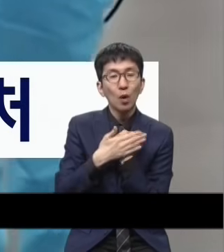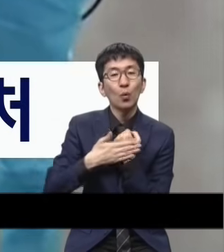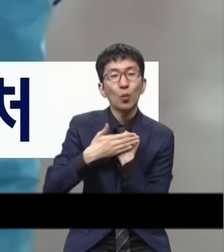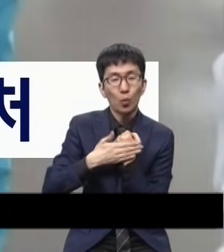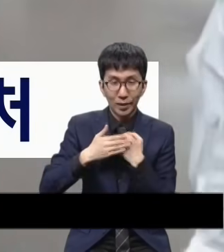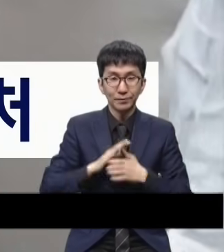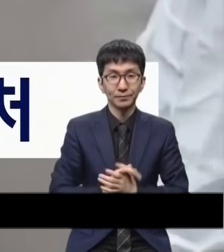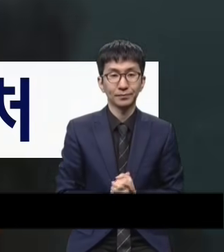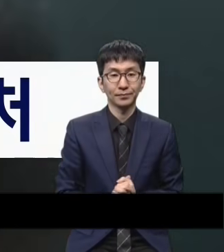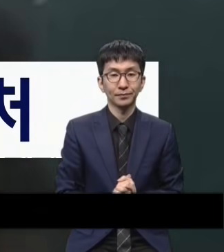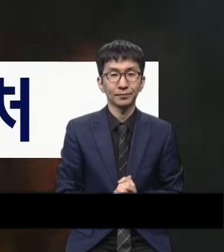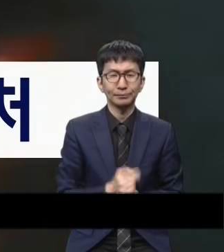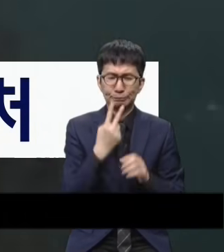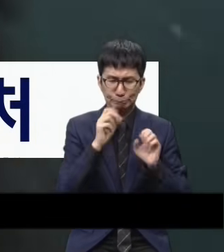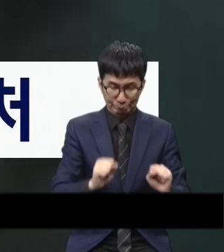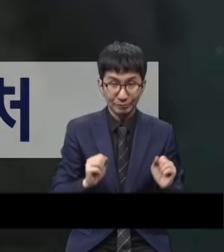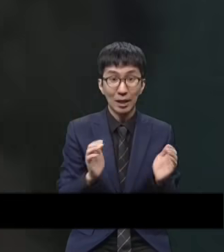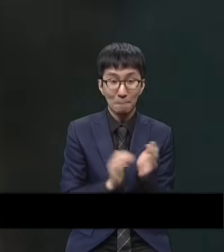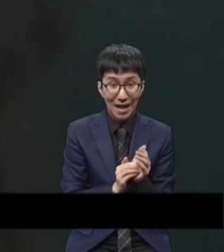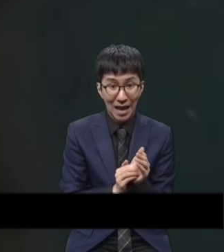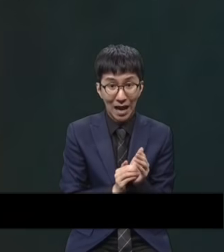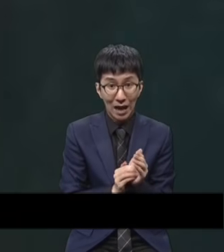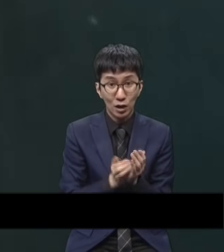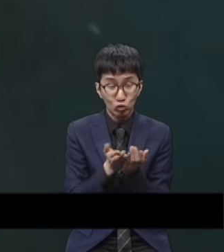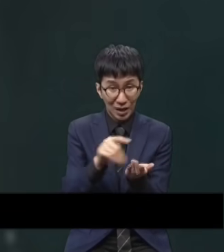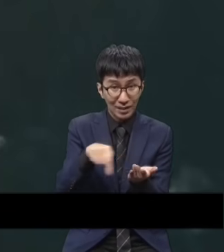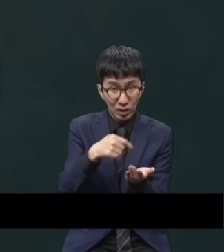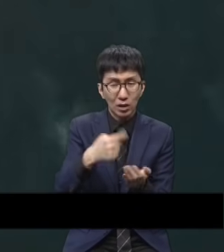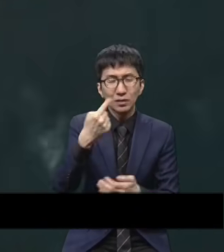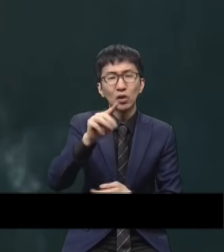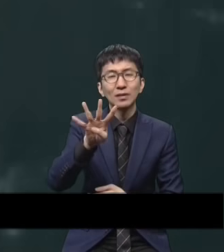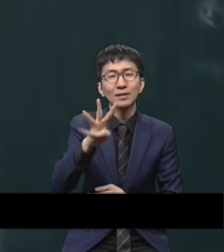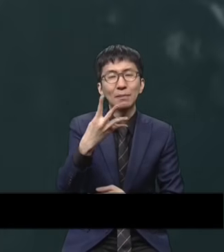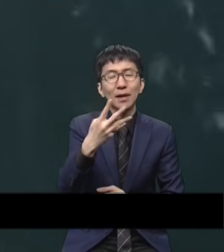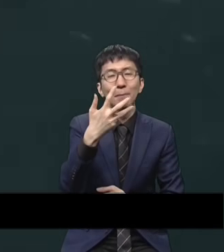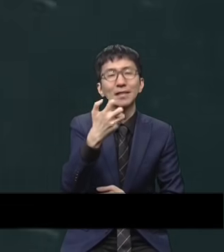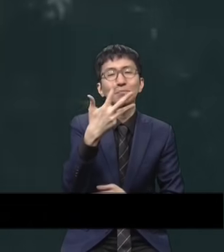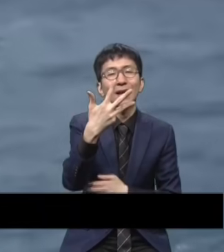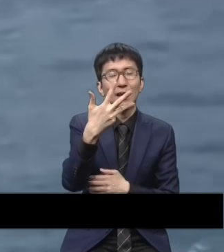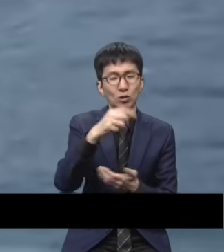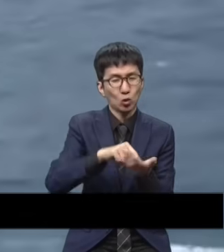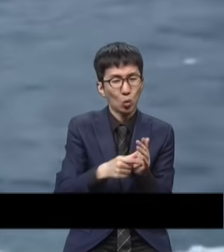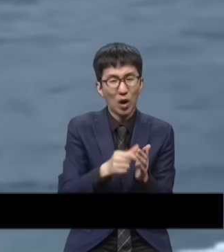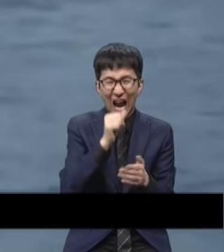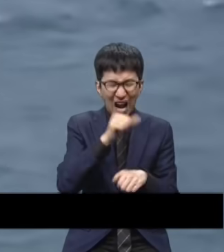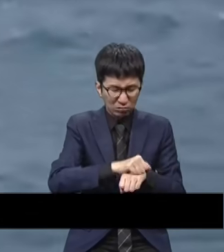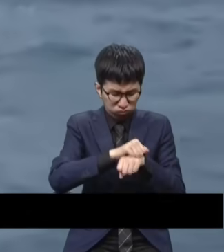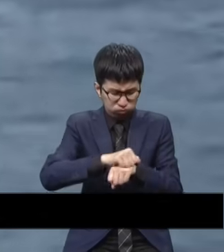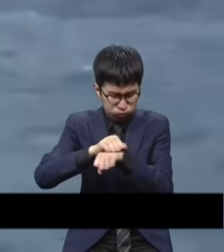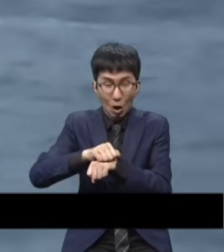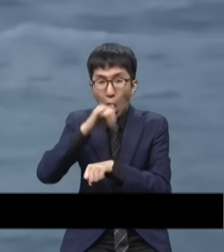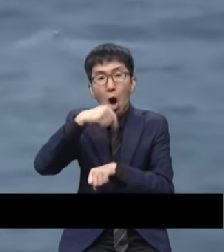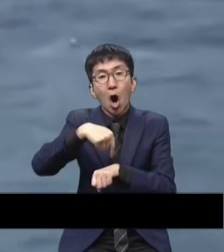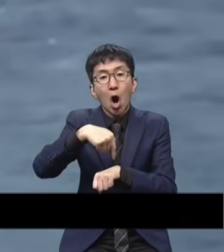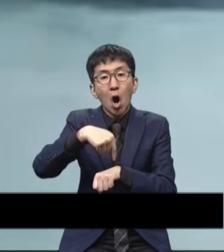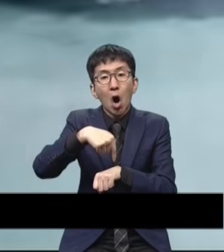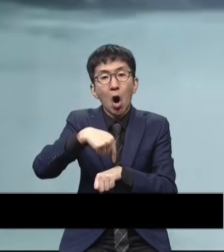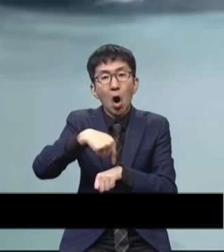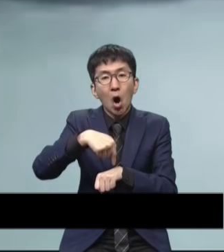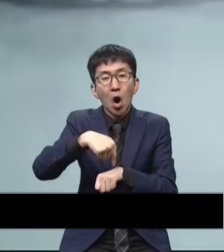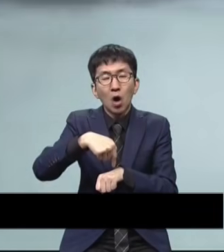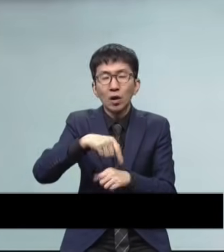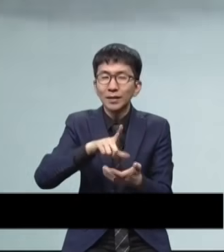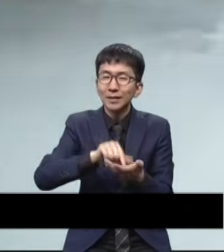탈출했습니다. 선박에는 모두 1486개의 컨테이너가 실려있는데 질산 25톤